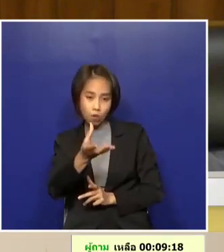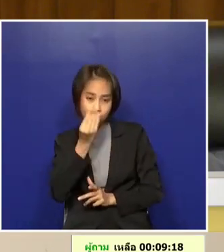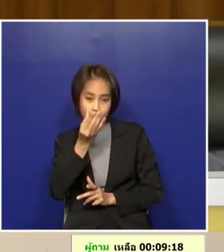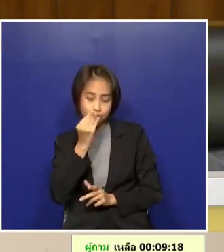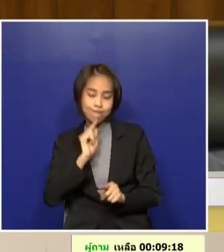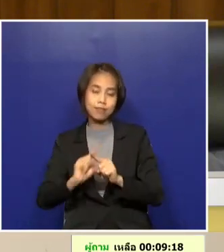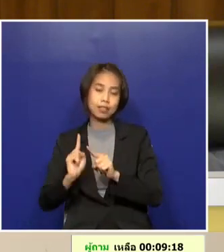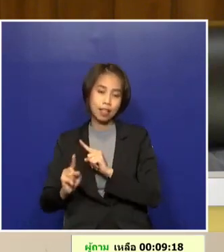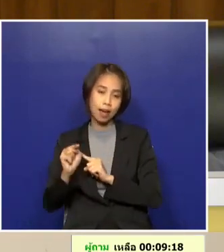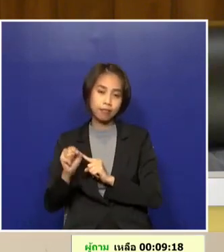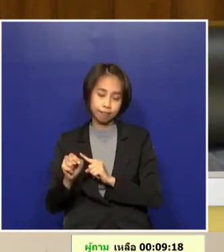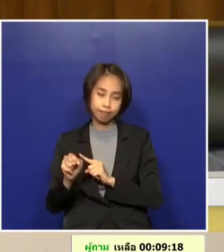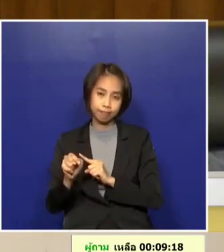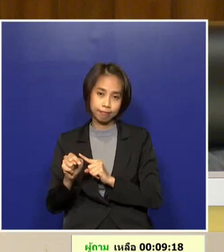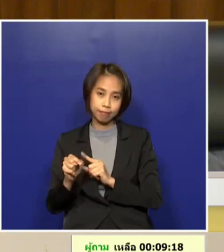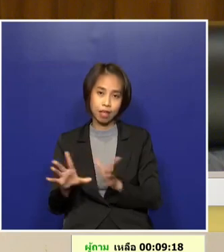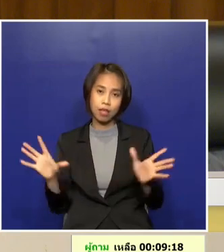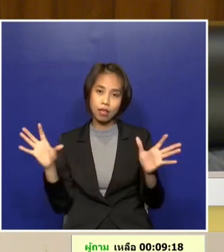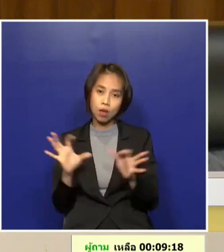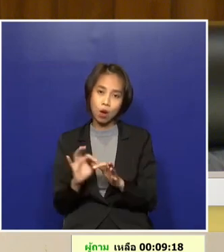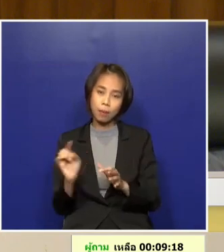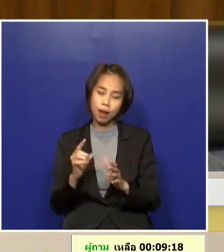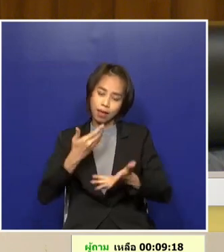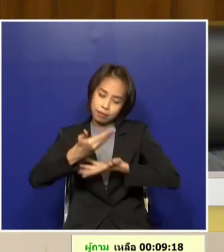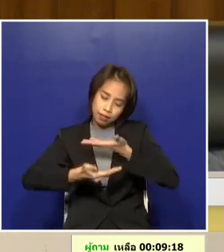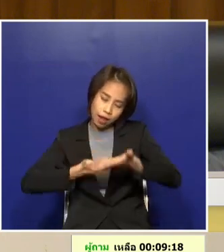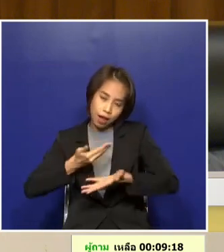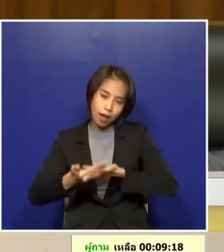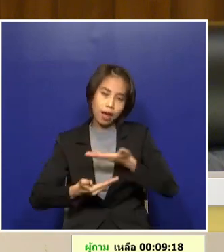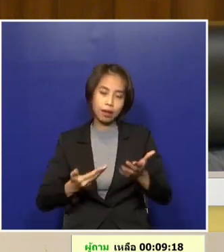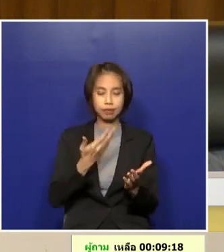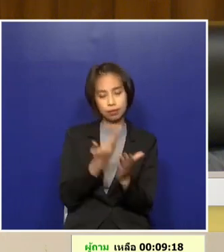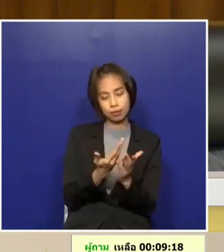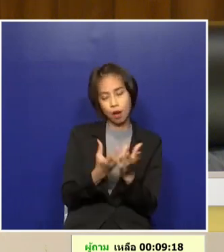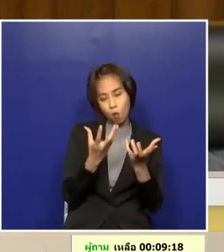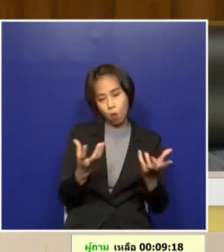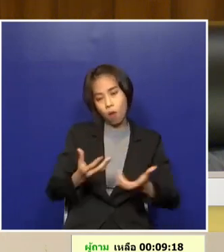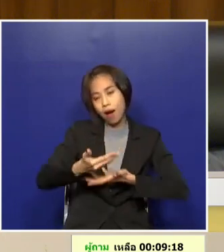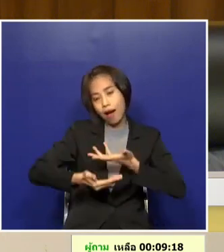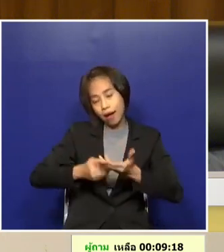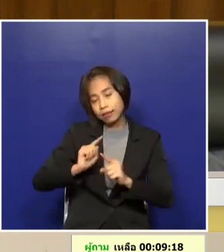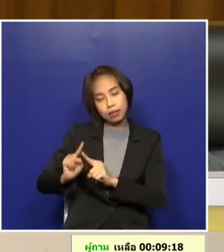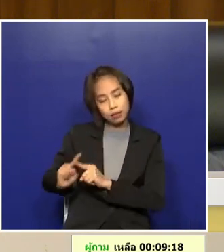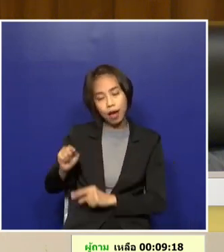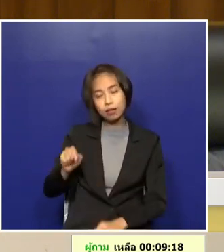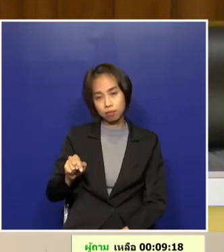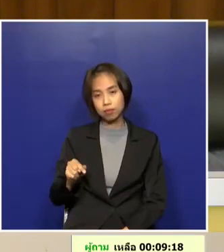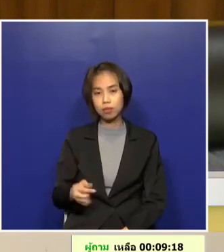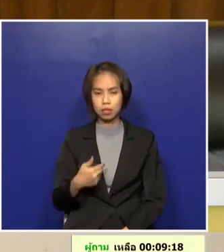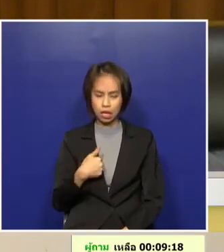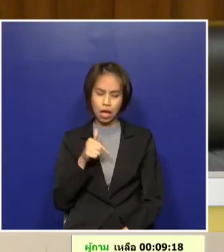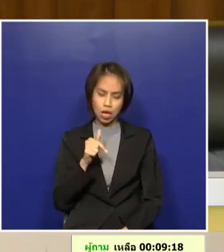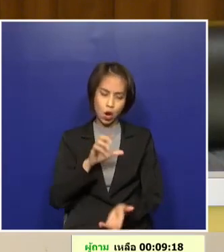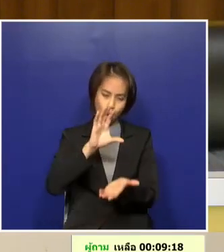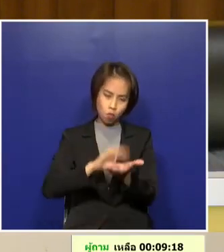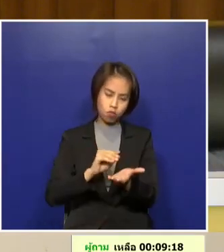ไหวในเรื่องของการกลไกตลาดหรือว่าในเรื่องของราคาสินค้าเกษตรต่างๆพวกนี้ก็เป็นข้อมูลที่